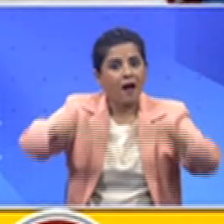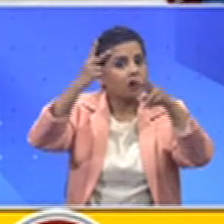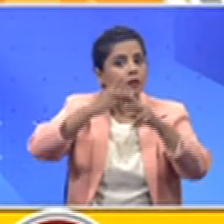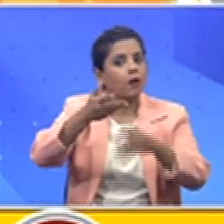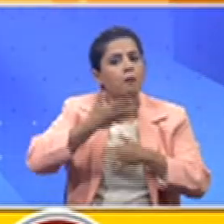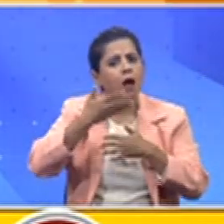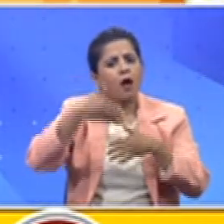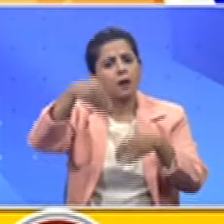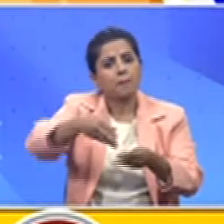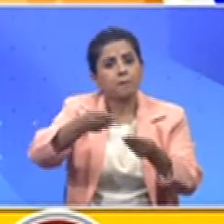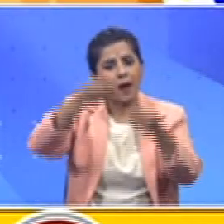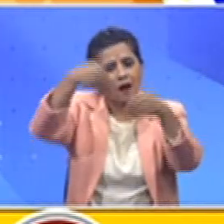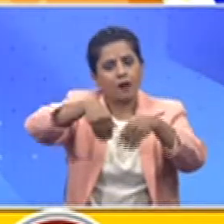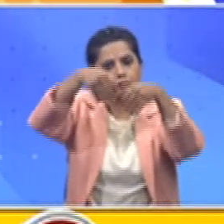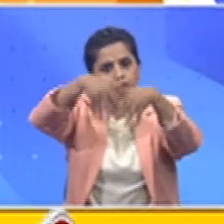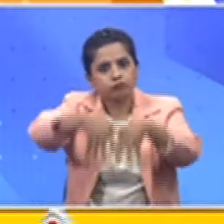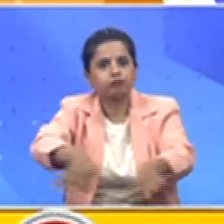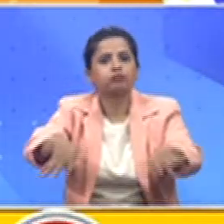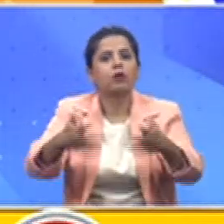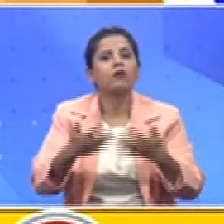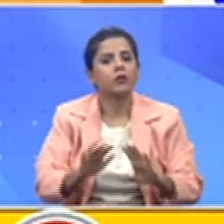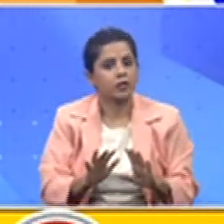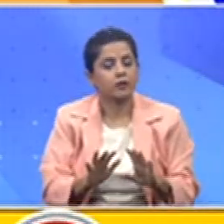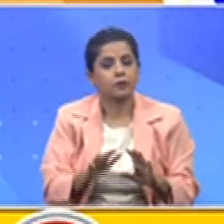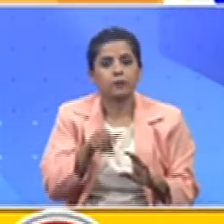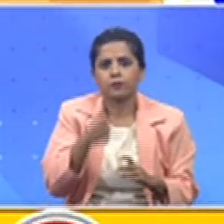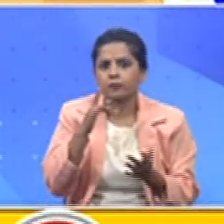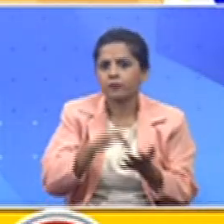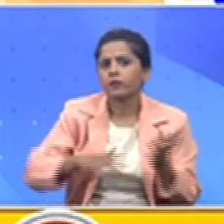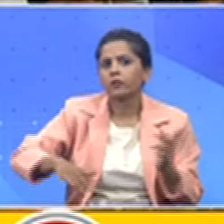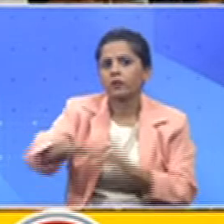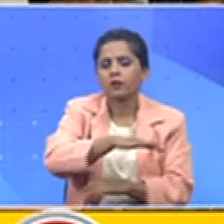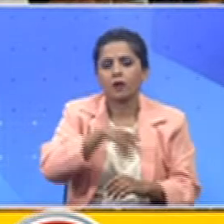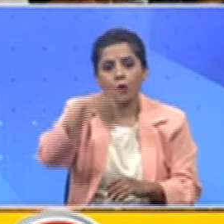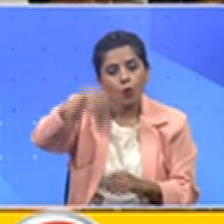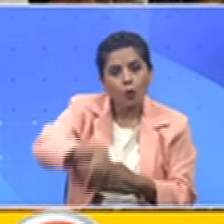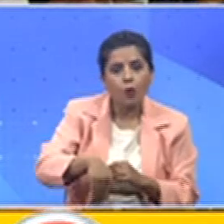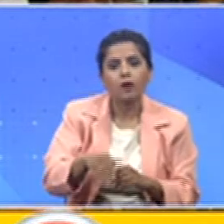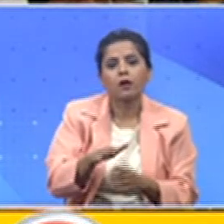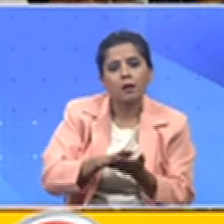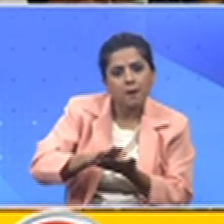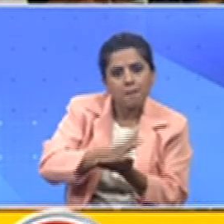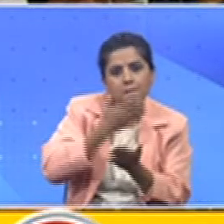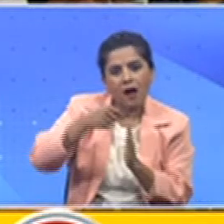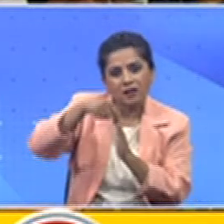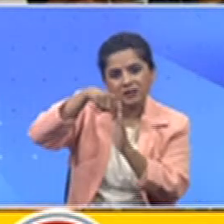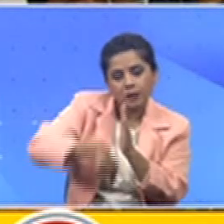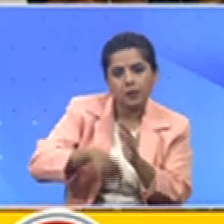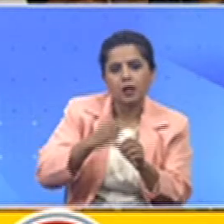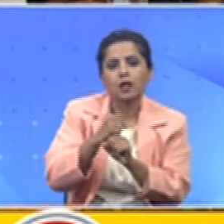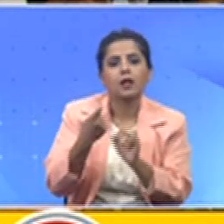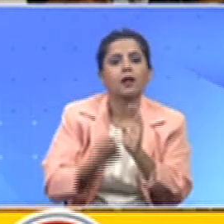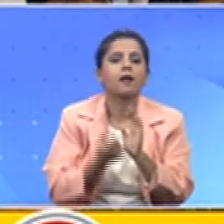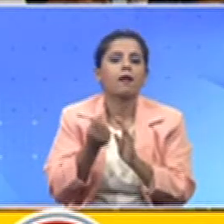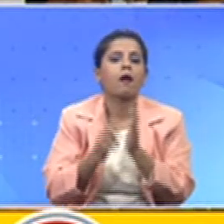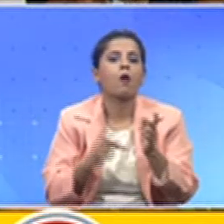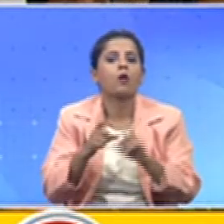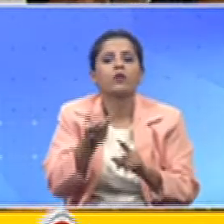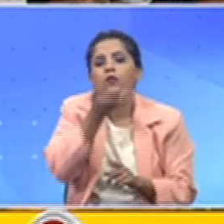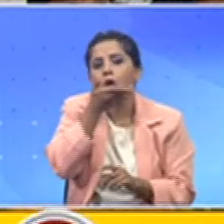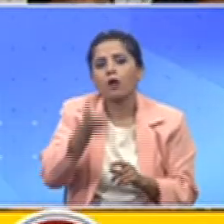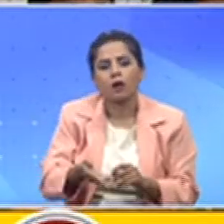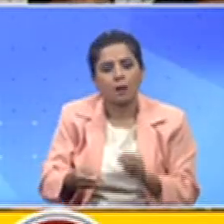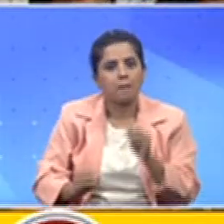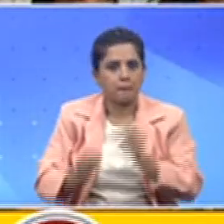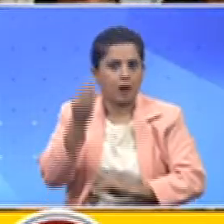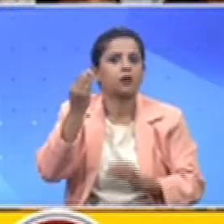है। इससे इलाके में भू जलस्तर भी धीरे धीरे सुधरेगा। अब सभी